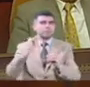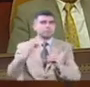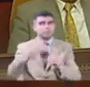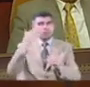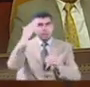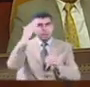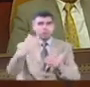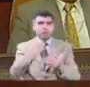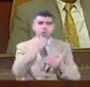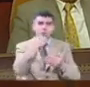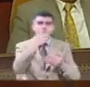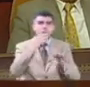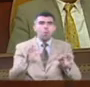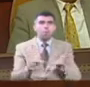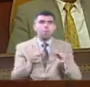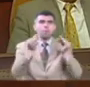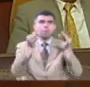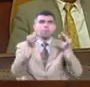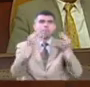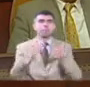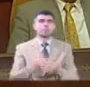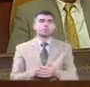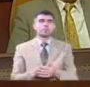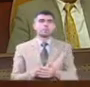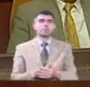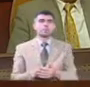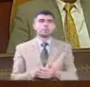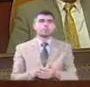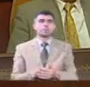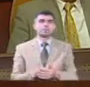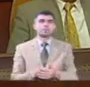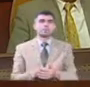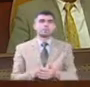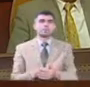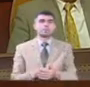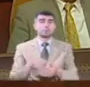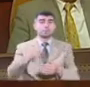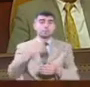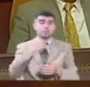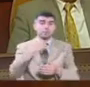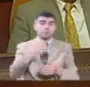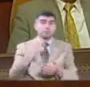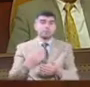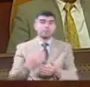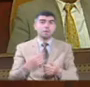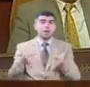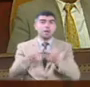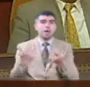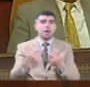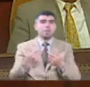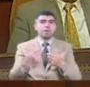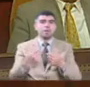عليكم ما بعض الملاحظات هو إنشاء خلية مركزية.